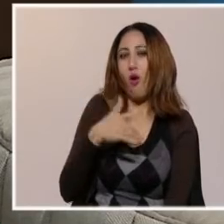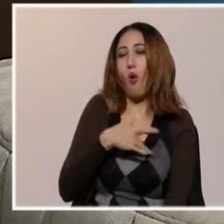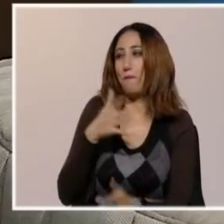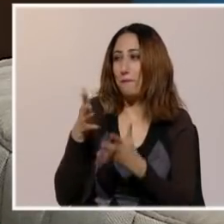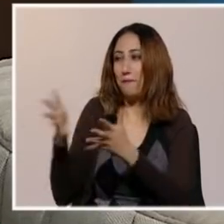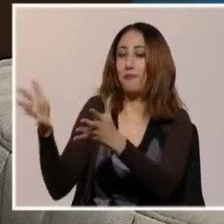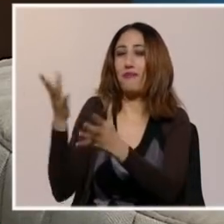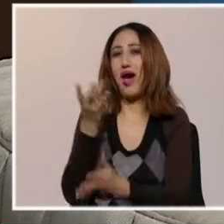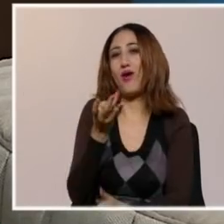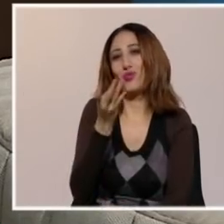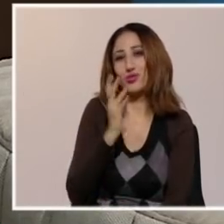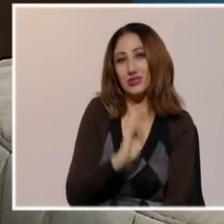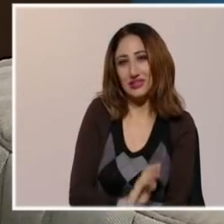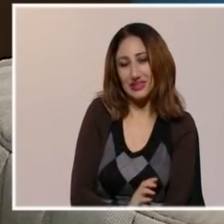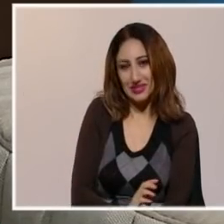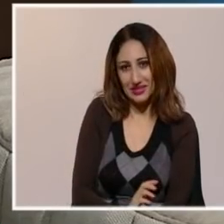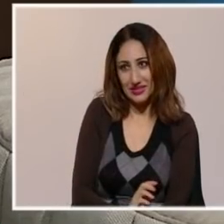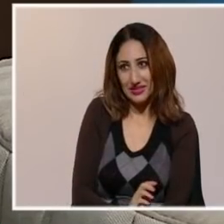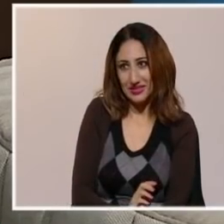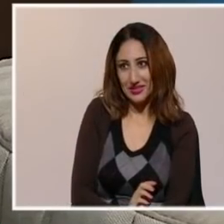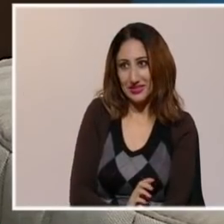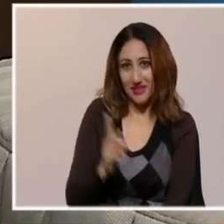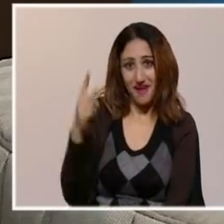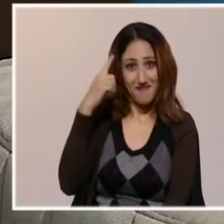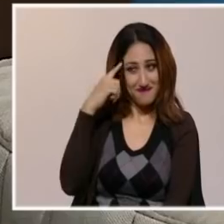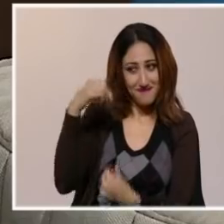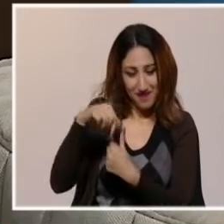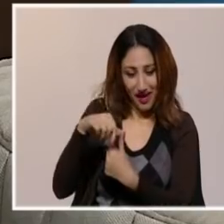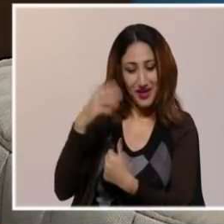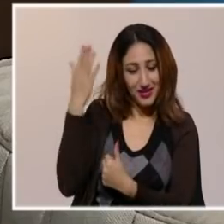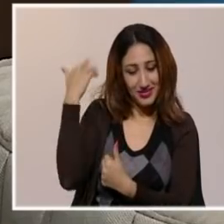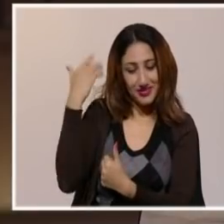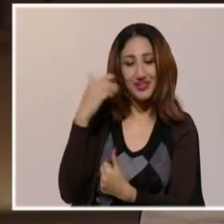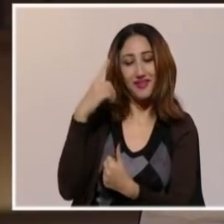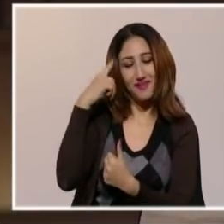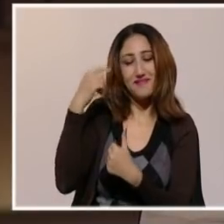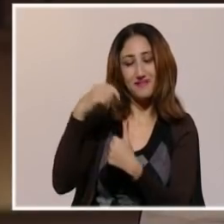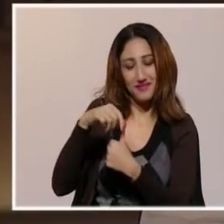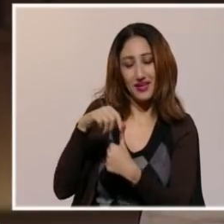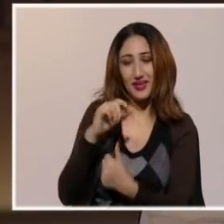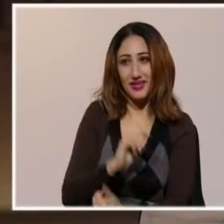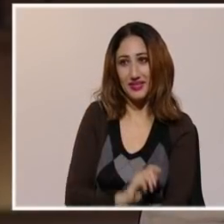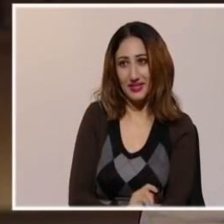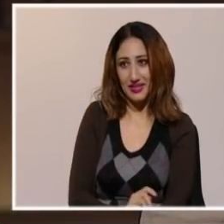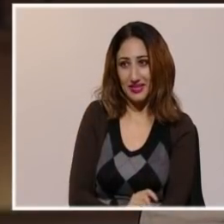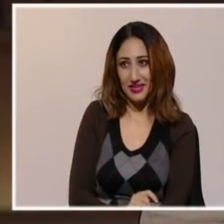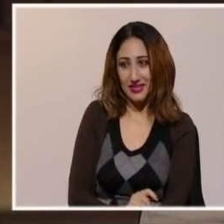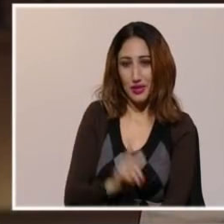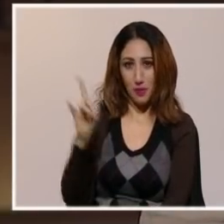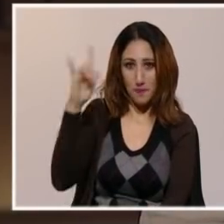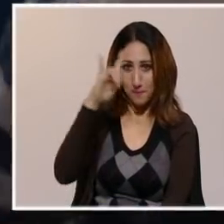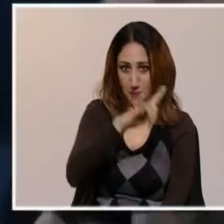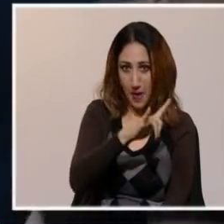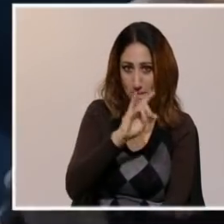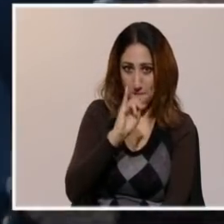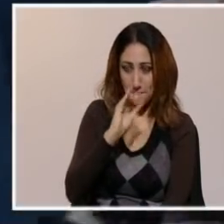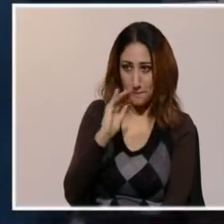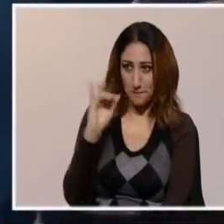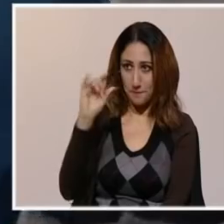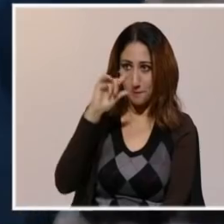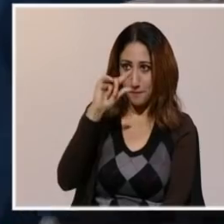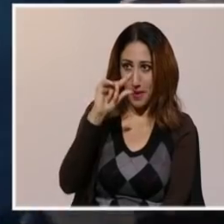كده خدت بالي منها. فبقول لها طب انت فاكره اليوم ده؟ قالت لي ايوه. انت يعني انا اقدر اقول ان حضرتك حبيتي محمد من اول نظره؟ لا انا